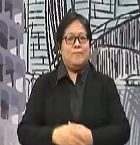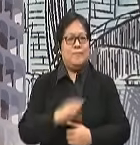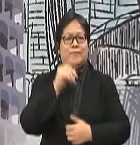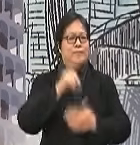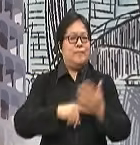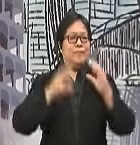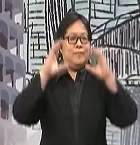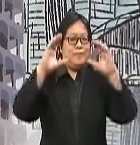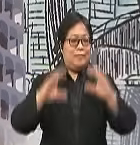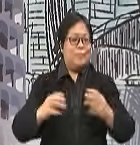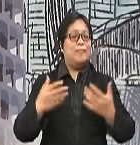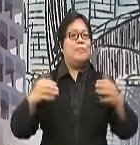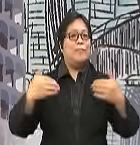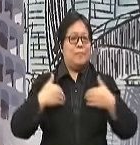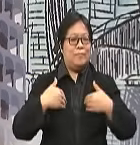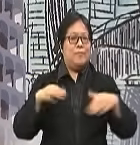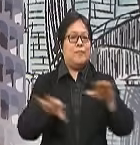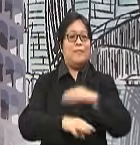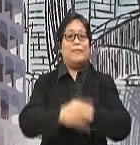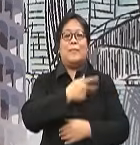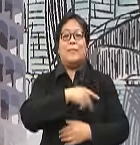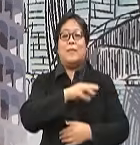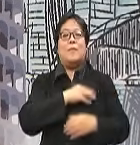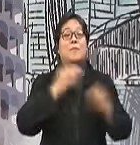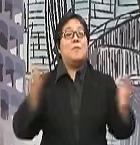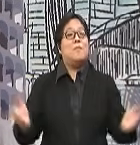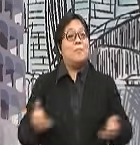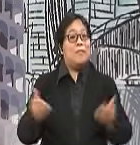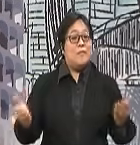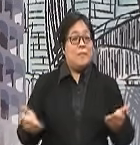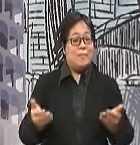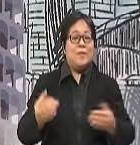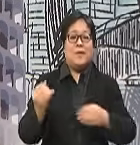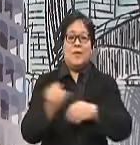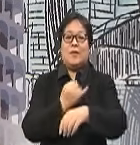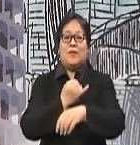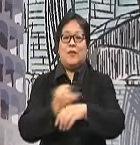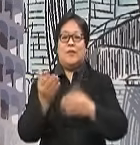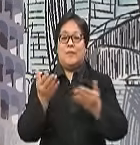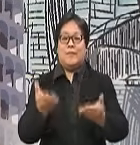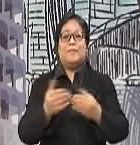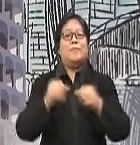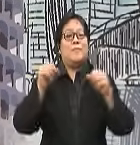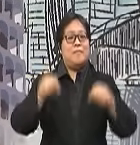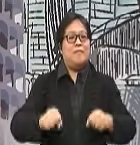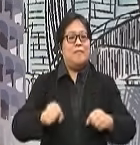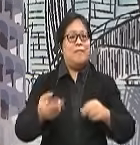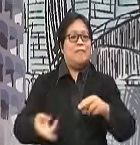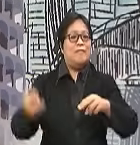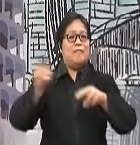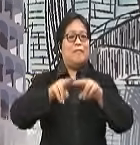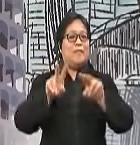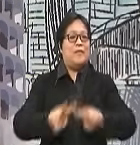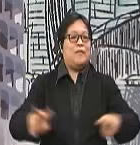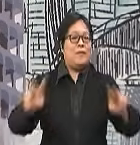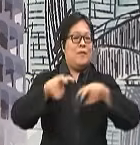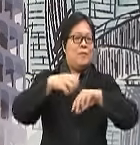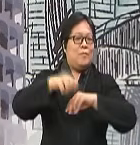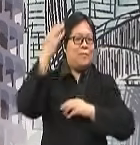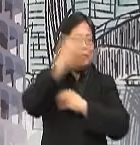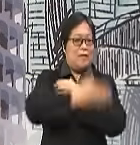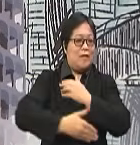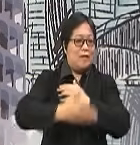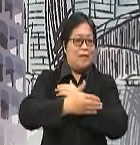Apakah langkah yang telah pun diambil oleh Kementerian untuk merancangkan lagi industri tersebut supaya mampu menambah nilai ekspor